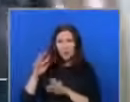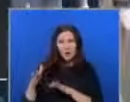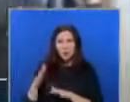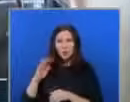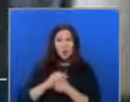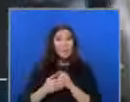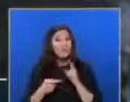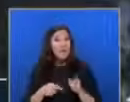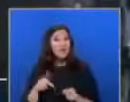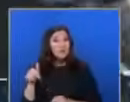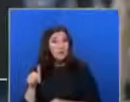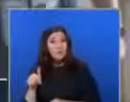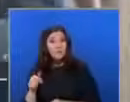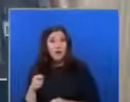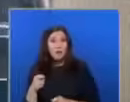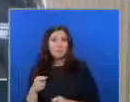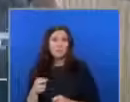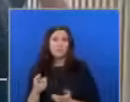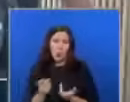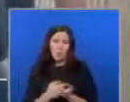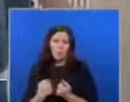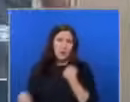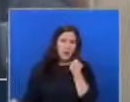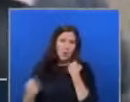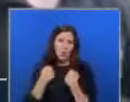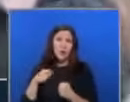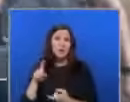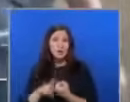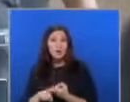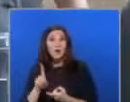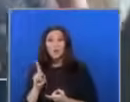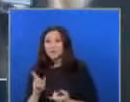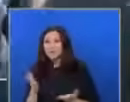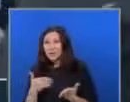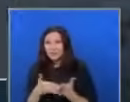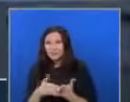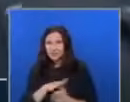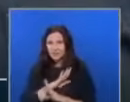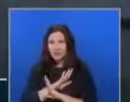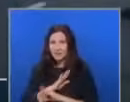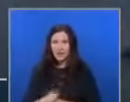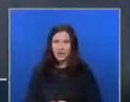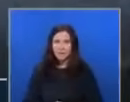предположи, че обвиняемият Гигов е нанесъл множество удари на Киркова, които са довели до смъртта й.